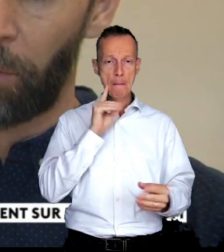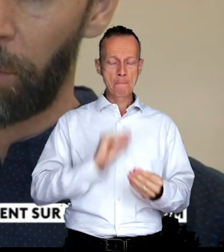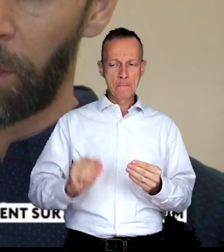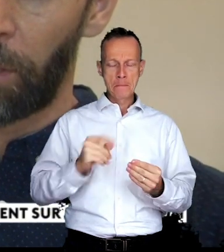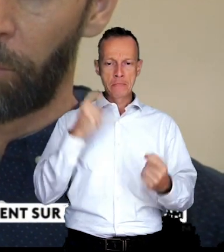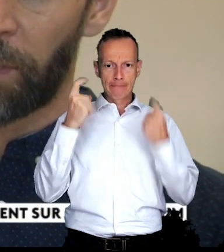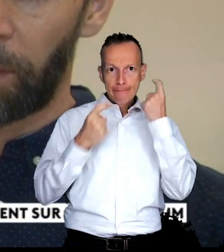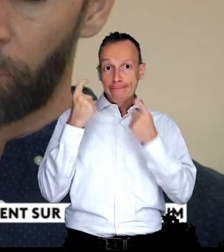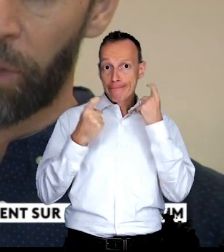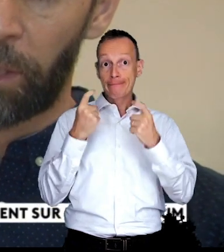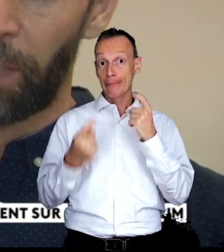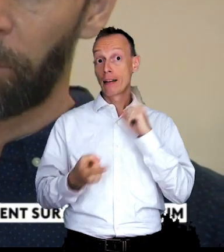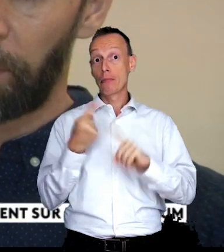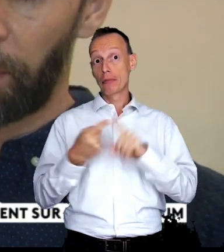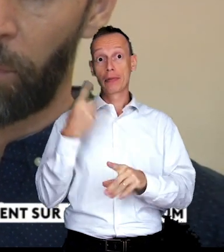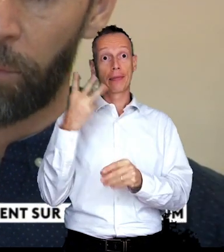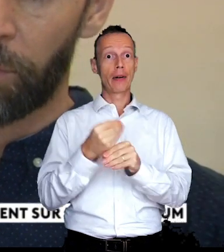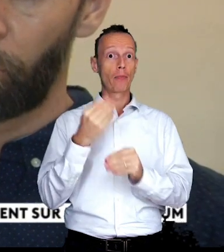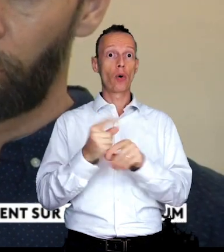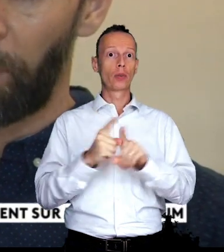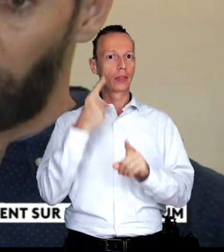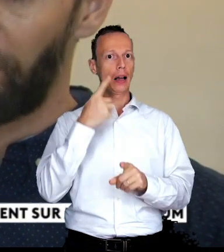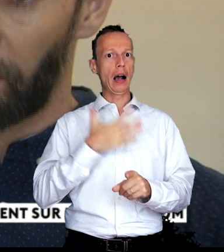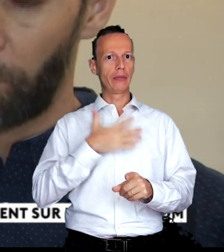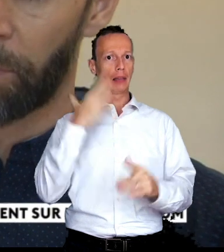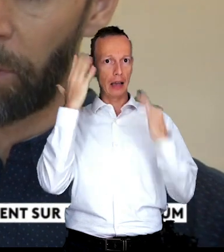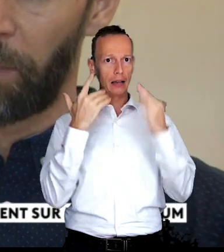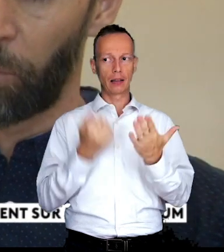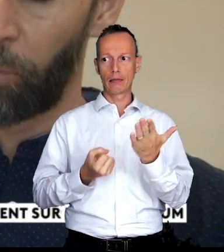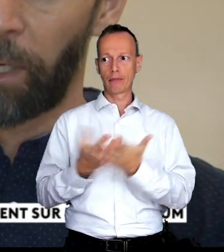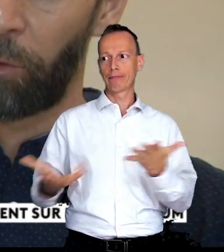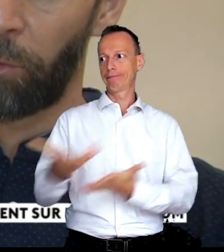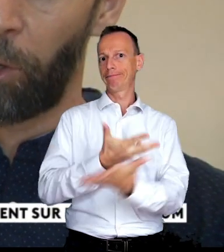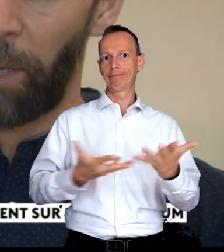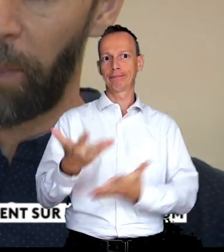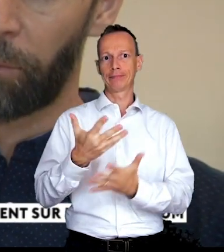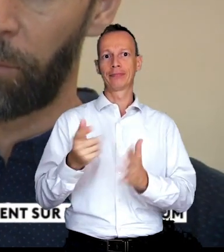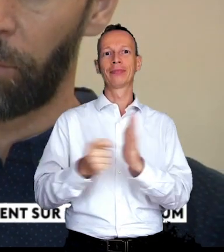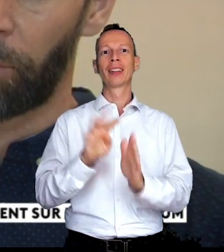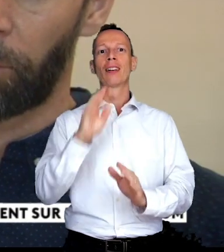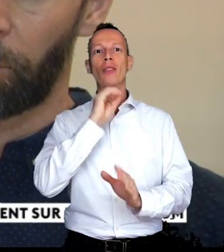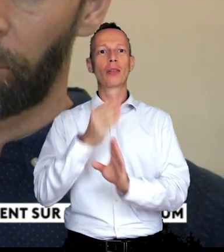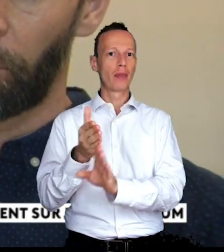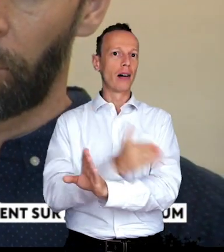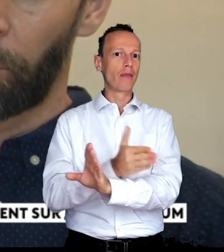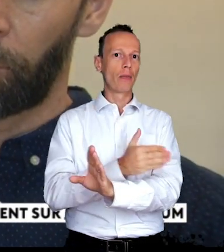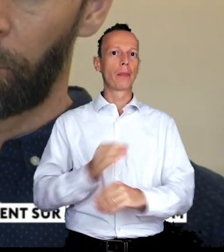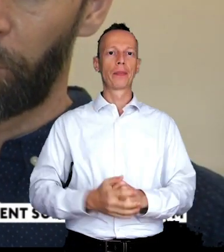la parole, de s'interroger, d'apporter des réponses ou parfois pas de réponses, mais en tout cas de leur permettre